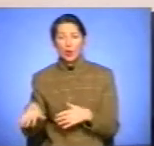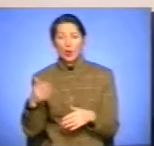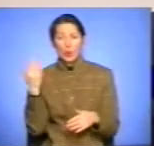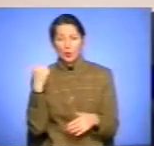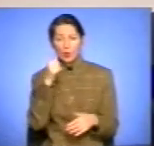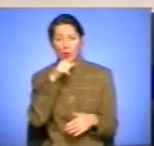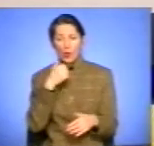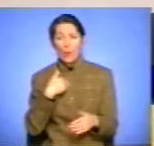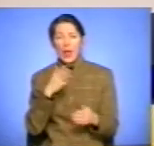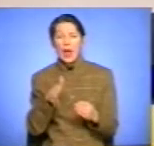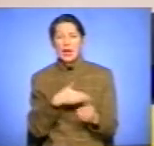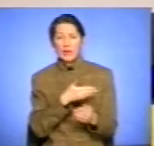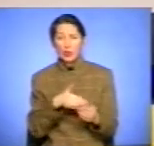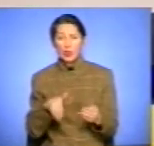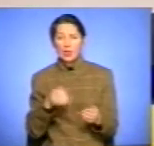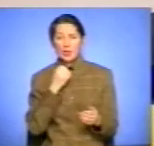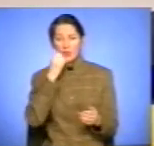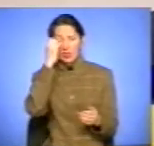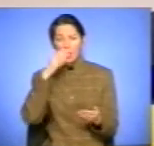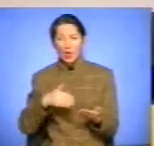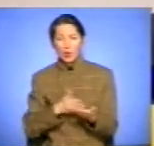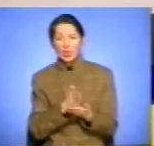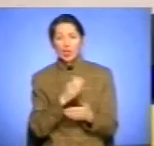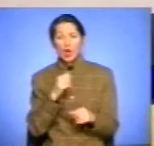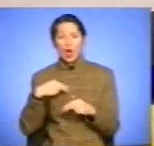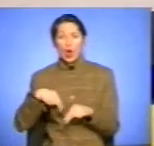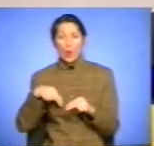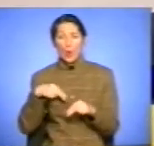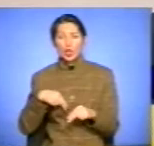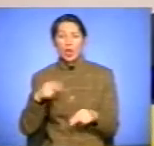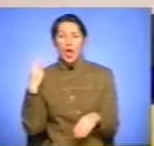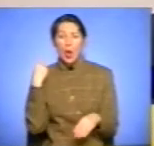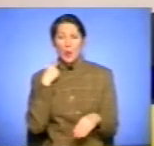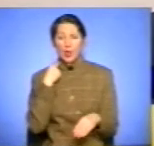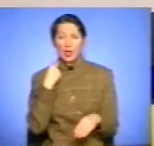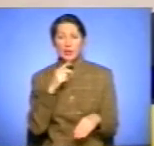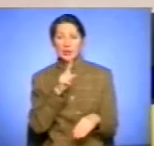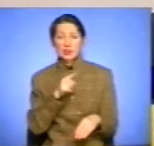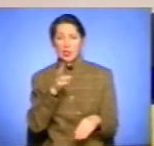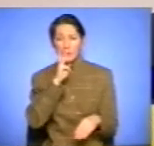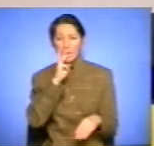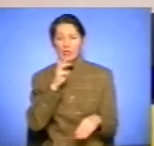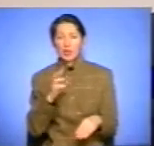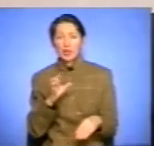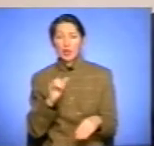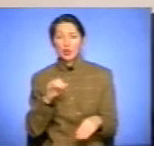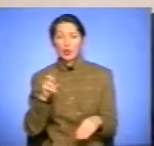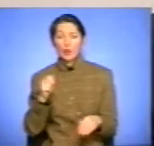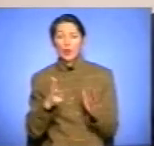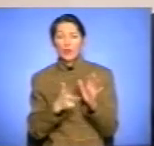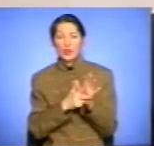ліквідували завдяки координації роботи боргів і заробітної плати майже на суму 8 мільйонів